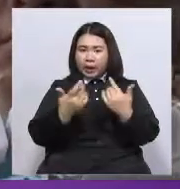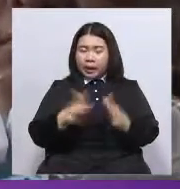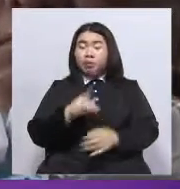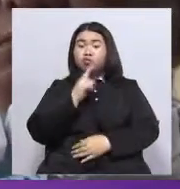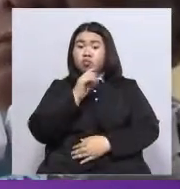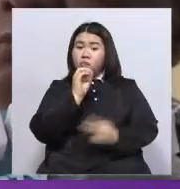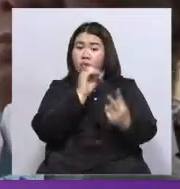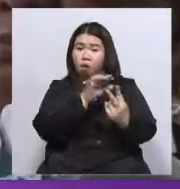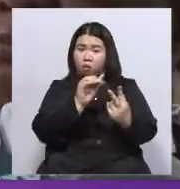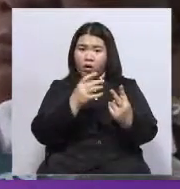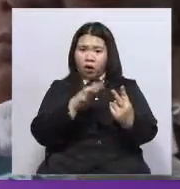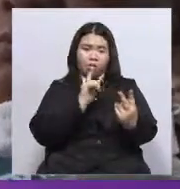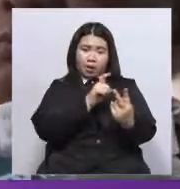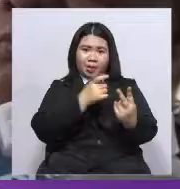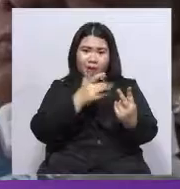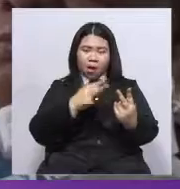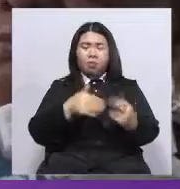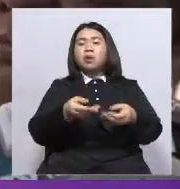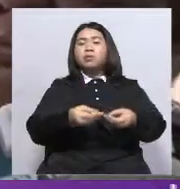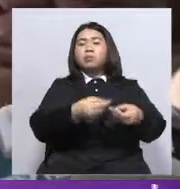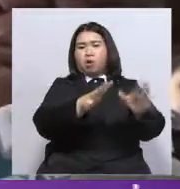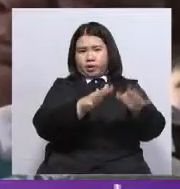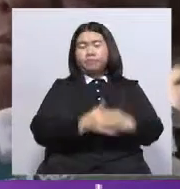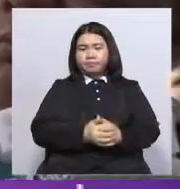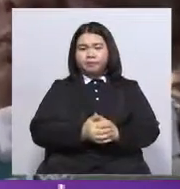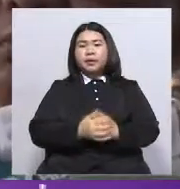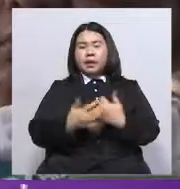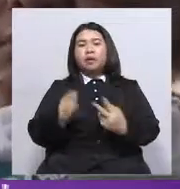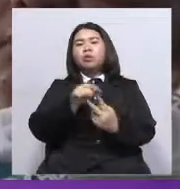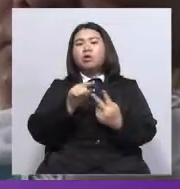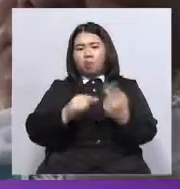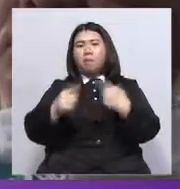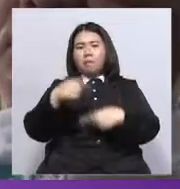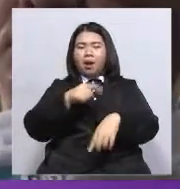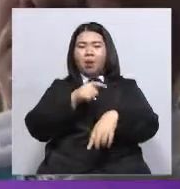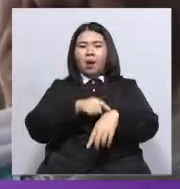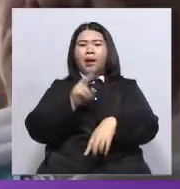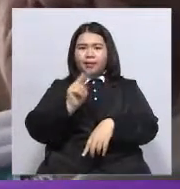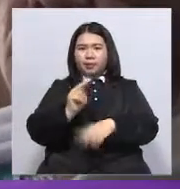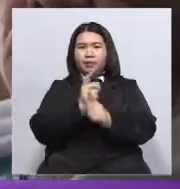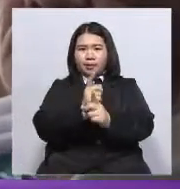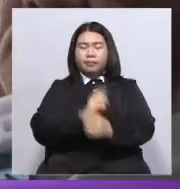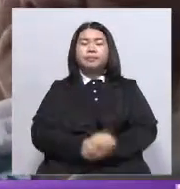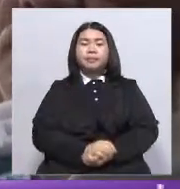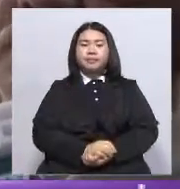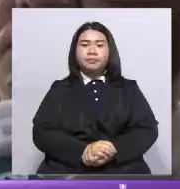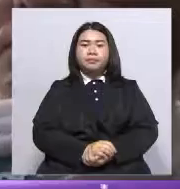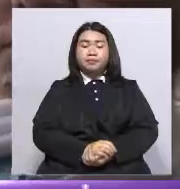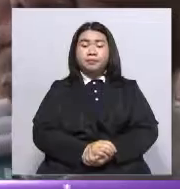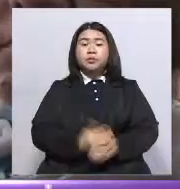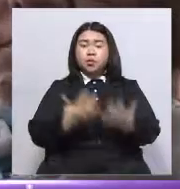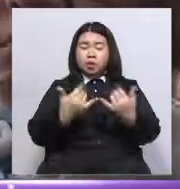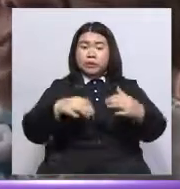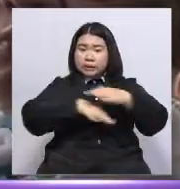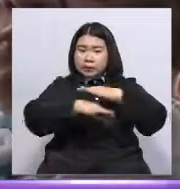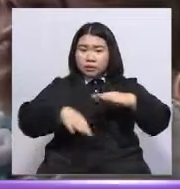ข้อหาแล้วก็สอบปากคำนะคะก็จะมีการปล่อยตัวทั้งสองคนค่ะเพราะว่าทั้งสองคนนั้นได้เดินทางมาตามหมายเรียกทั้งนี้สำหรับหลักฐ